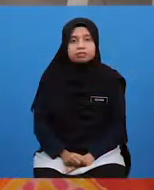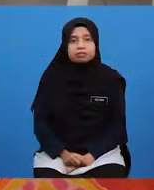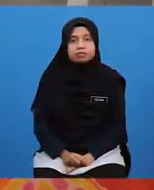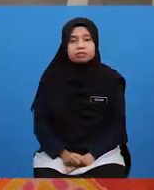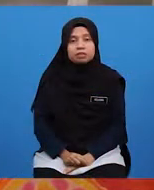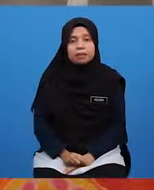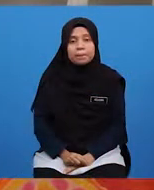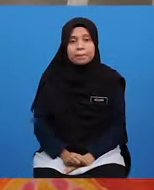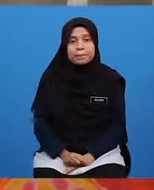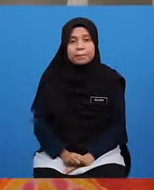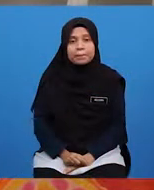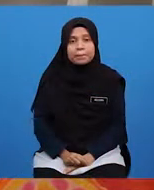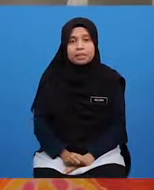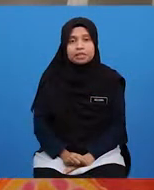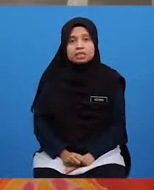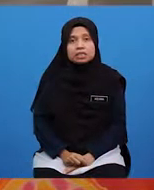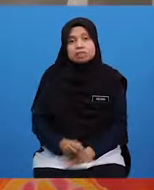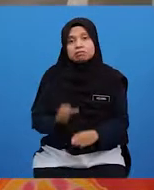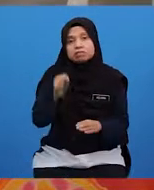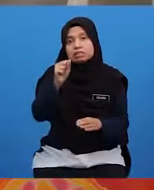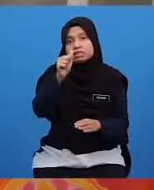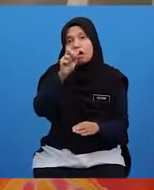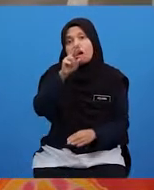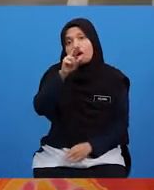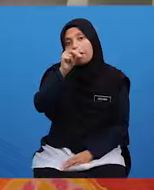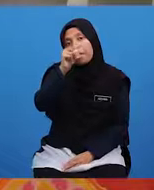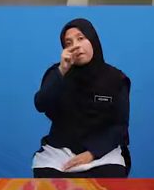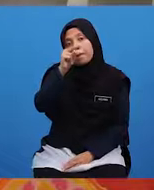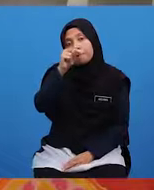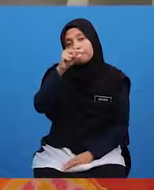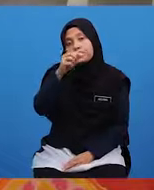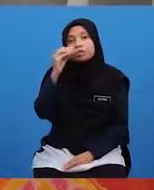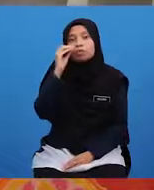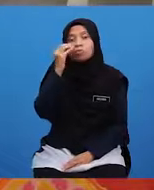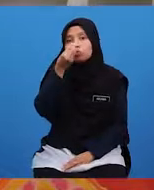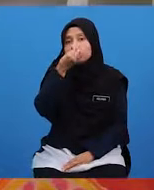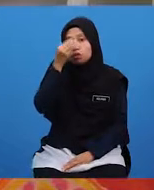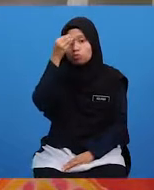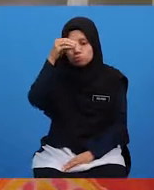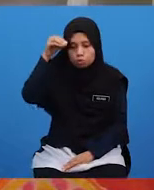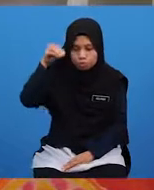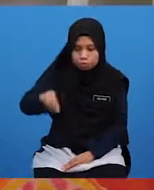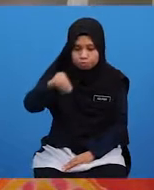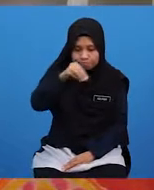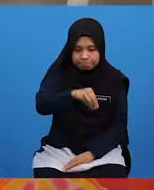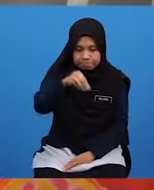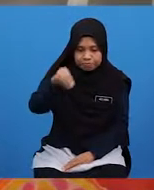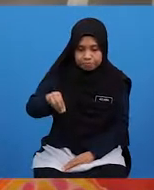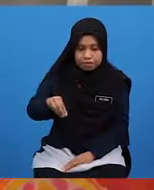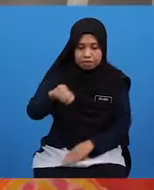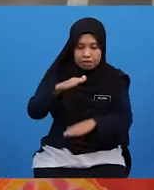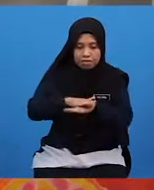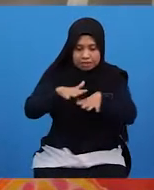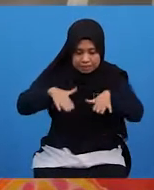Blok atau dikenali sebagai sarang bunga digunakan untuk mengecop corak di atas dasar